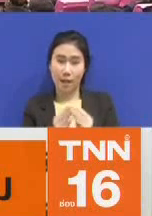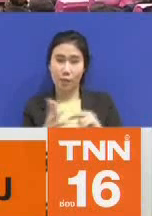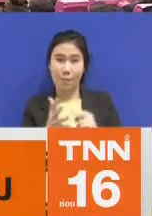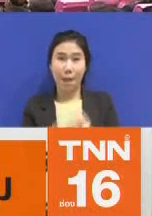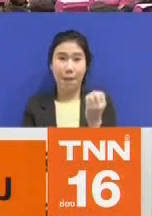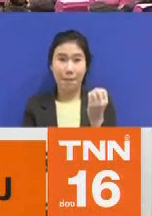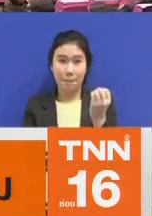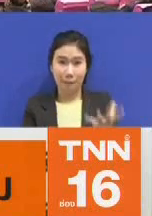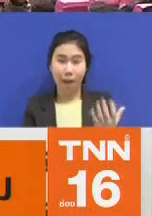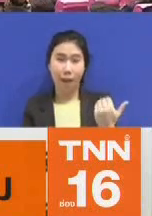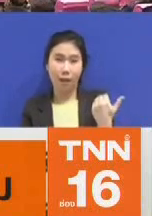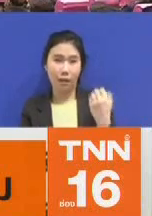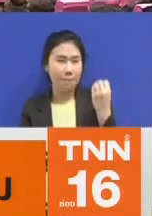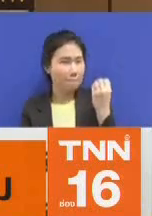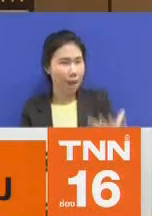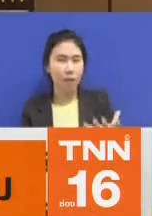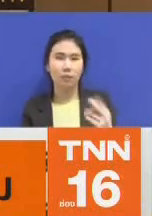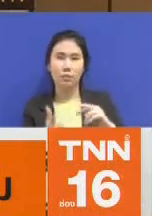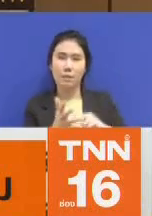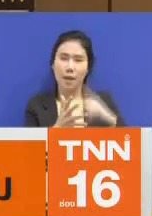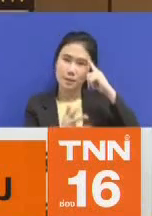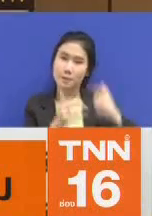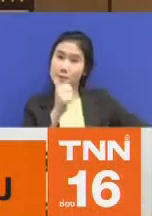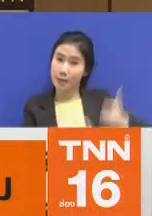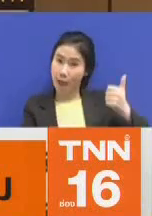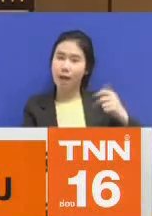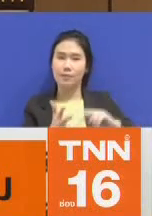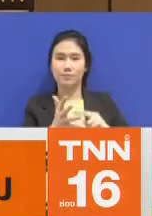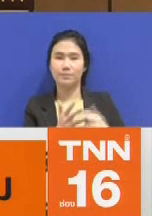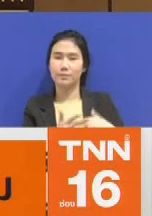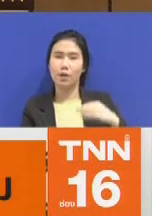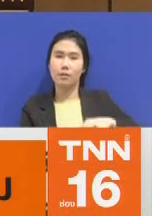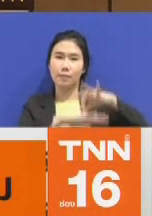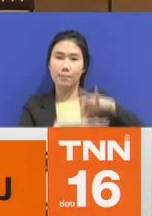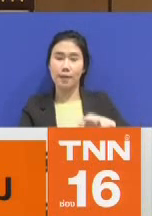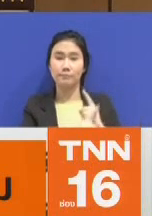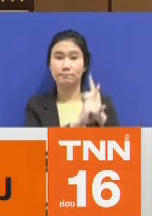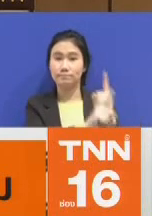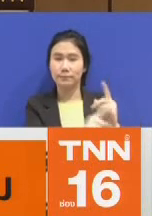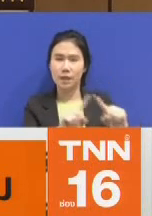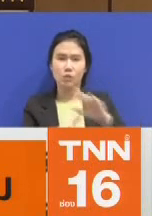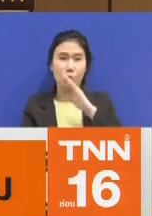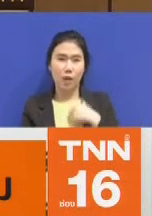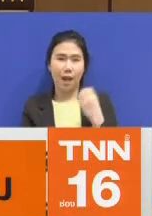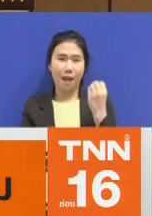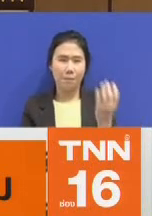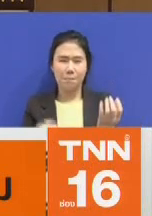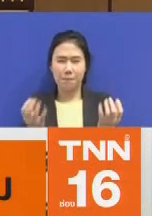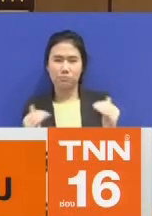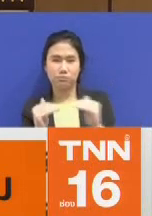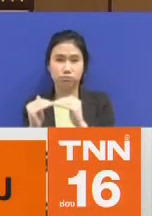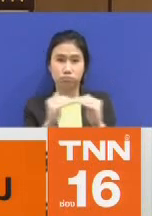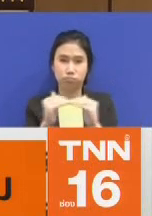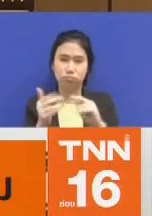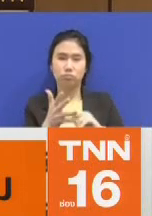ข้าสู่การประชุมถึง3ครั้งครับเช่นเดียวกันครับยังเป็นที่น่าสังเกตนะครับว่าในการเปิดการประชุมช่